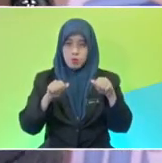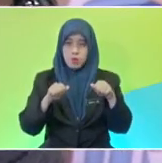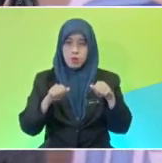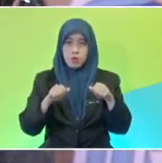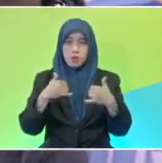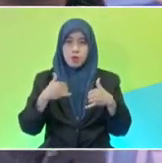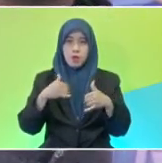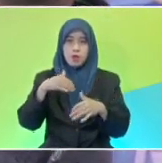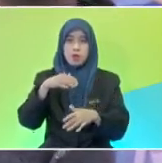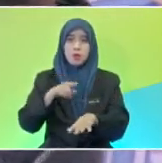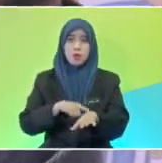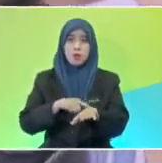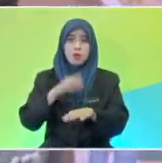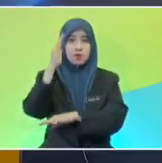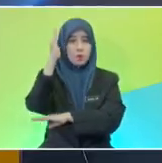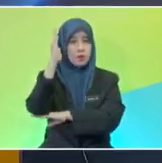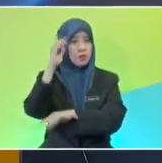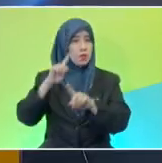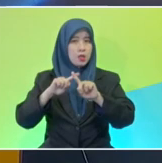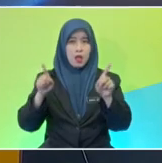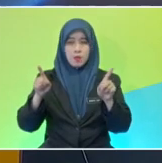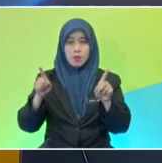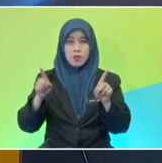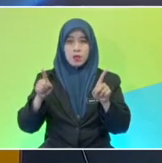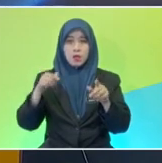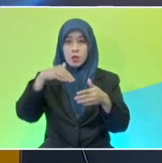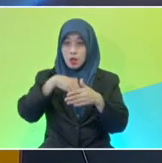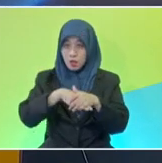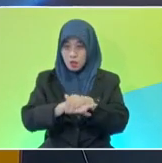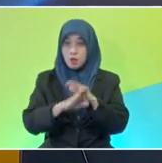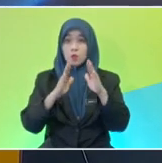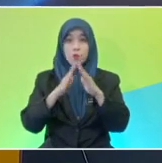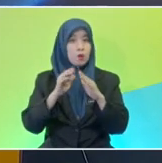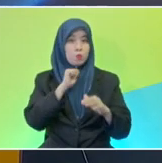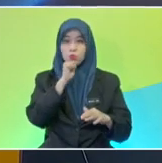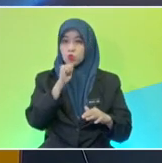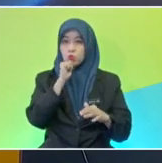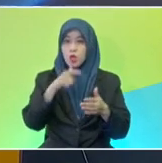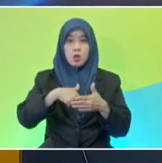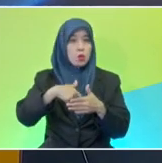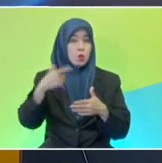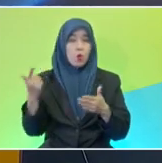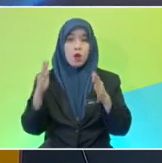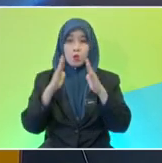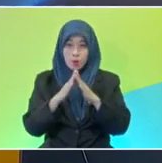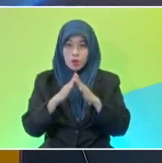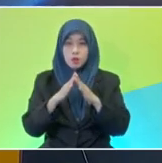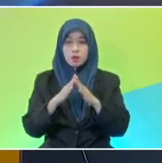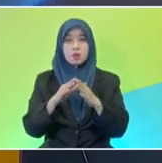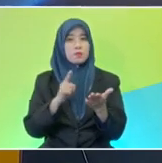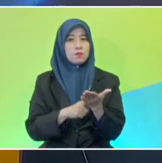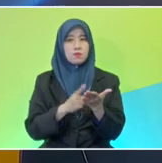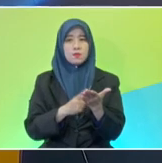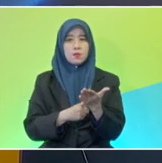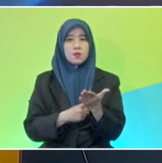hari tapi di dalam rumah, bukan di luar rumah tau. Di dalam rumah. Jadi saya boleh tambah ke cikgu? Boleh, sebab kadang-kala kan